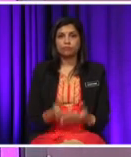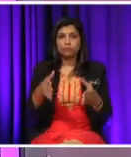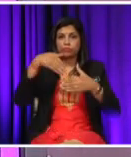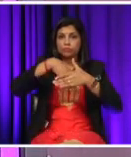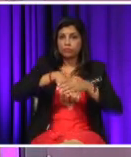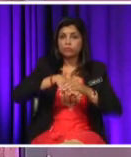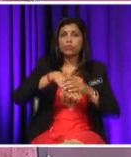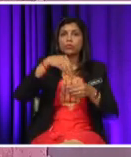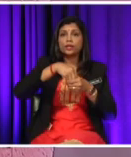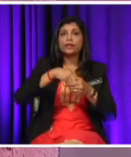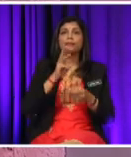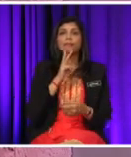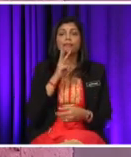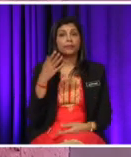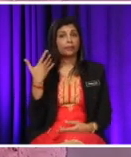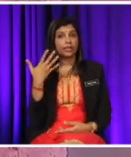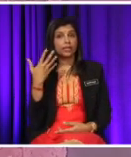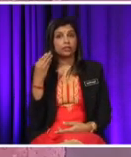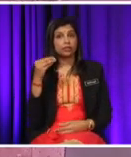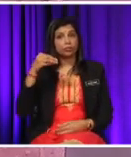belo untuk mengembang kita